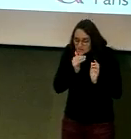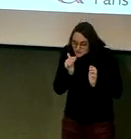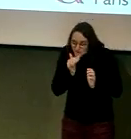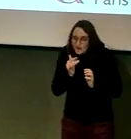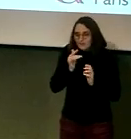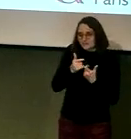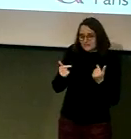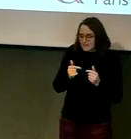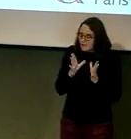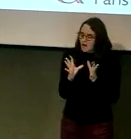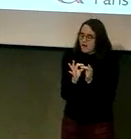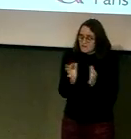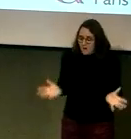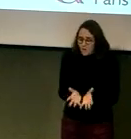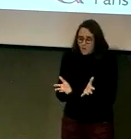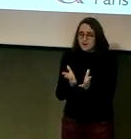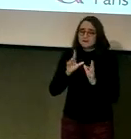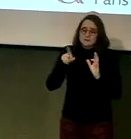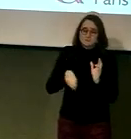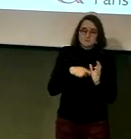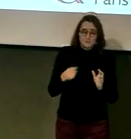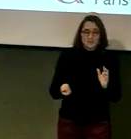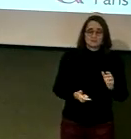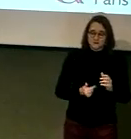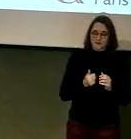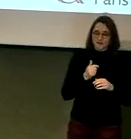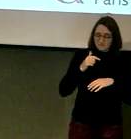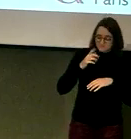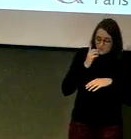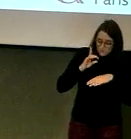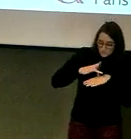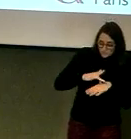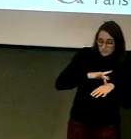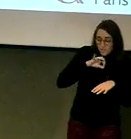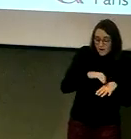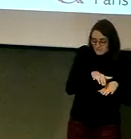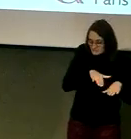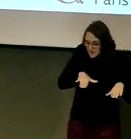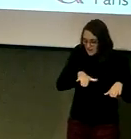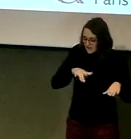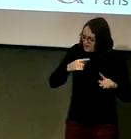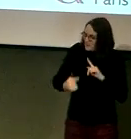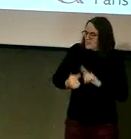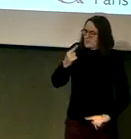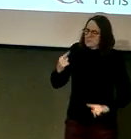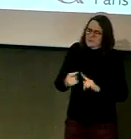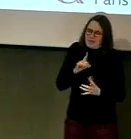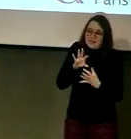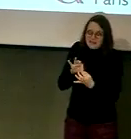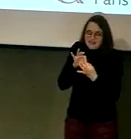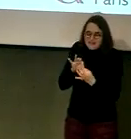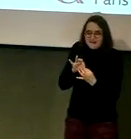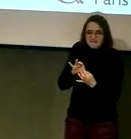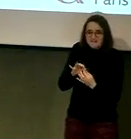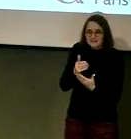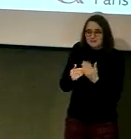difficultés qui sont associées avec la consommation, les liens, il fait partie de quelque chose qui doit être travaillé dans une approche systémique. Parce qu'il